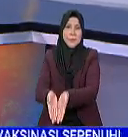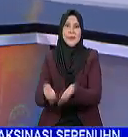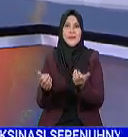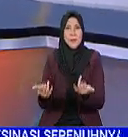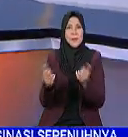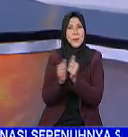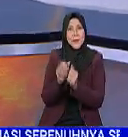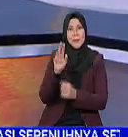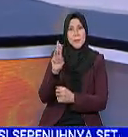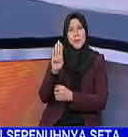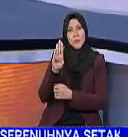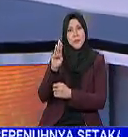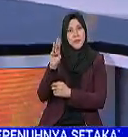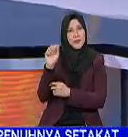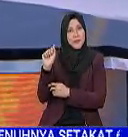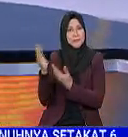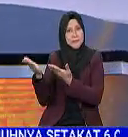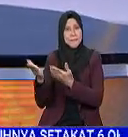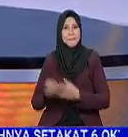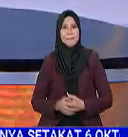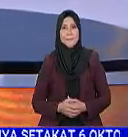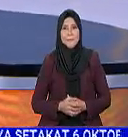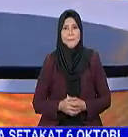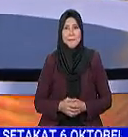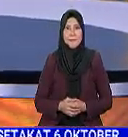Terus kamu mah hai hai